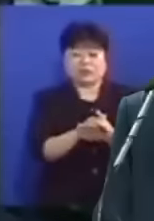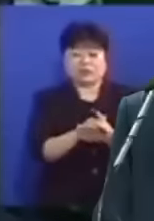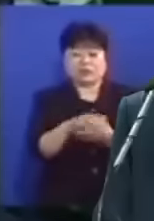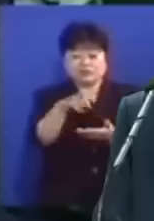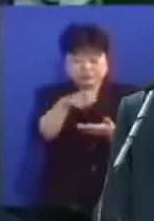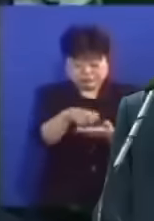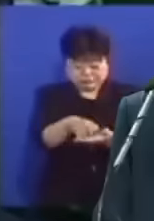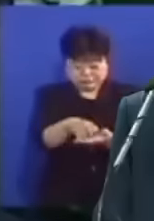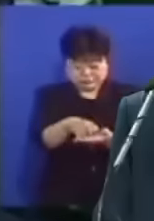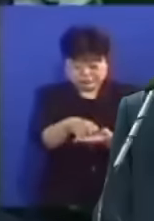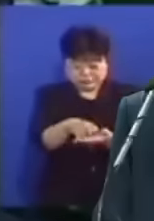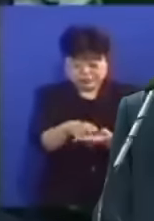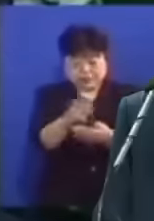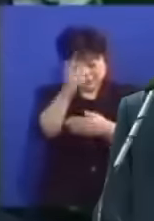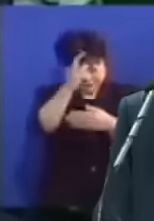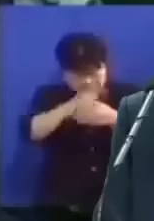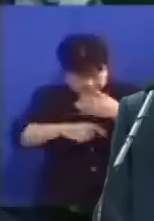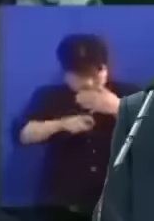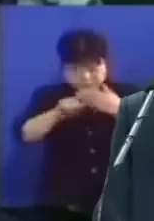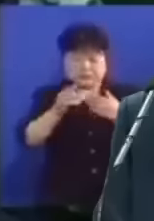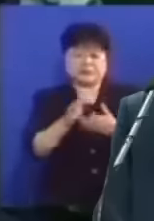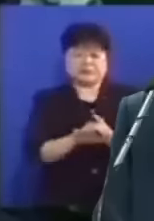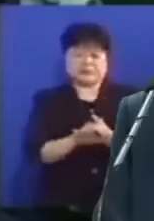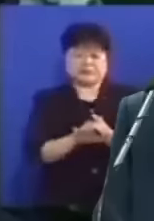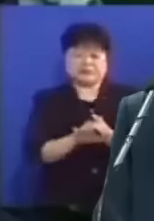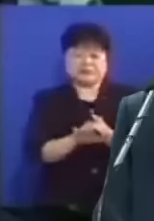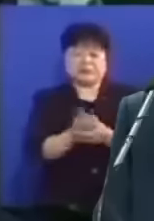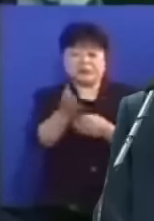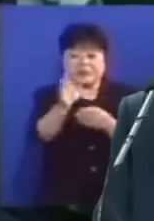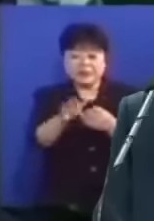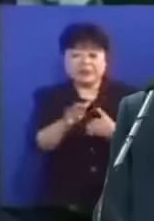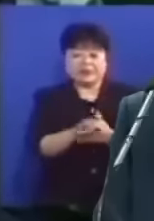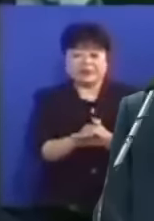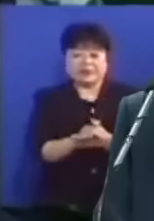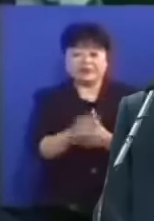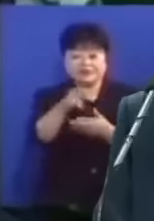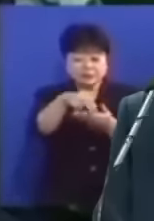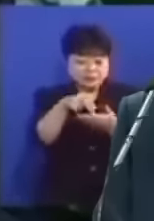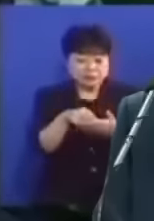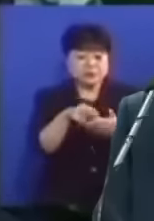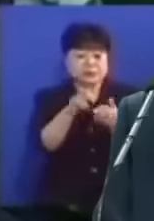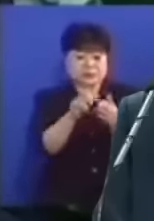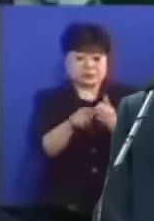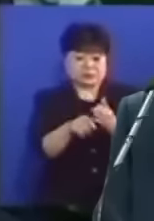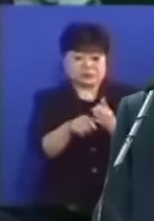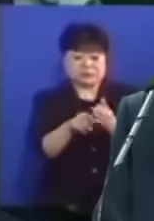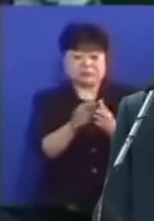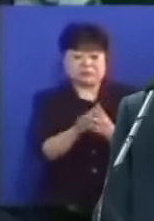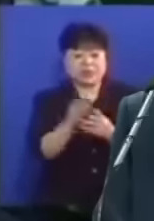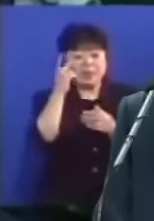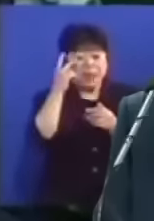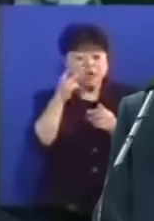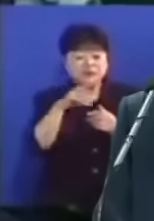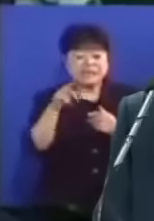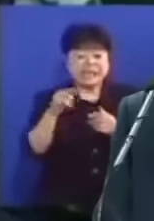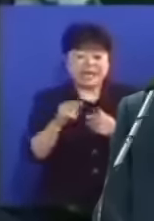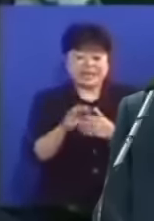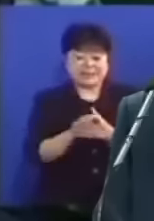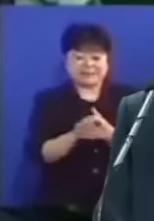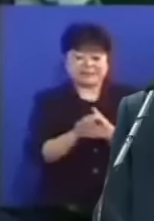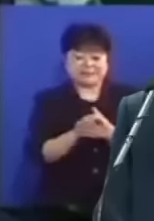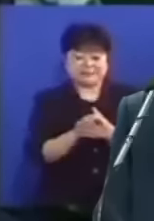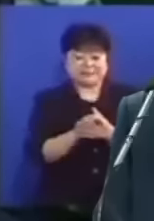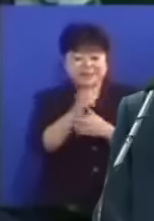쪼그리고 앉아서 밤을 지내는 것입니다. 그런데 그러한 상황 중에서 바울과